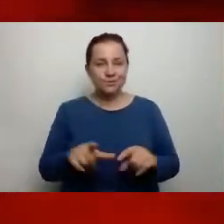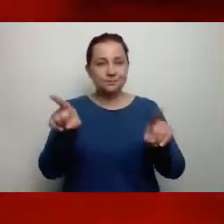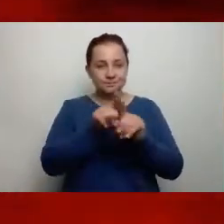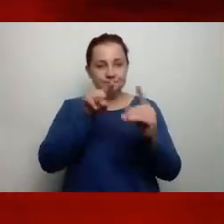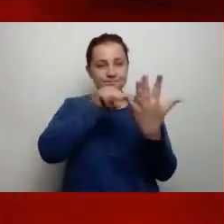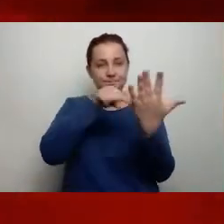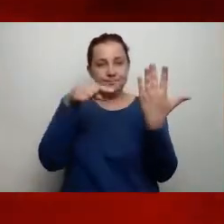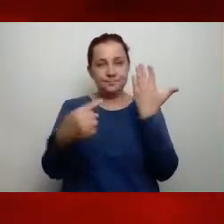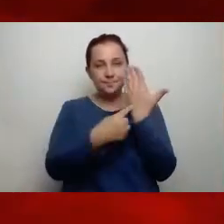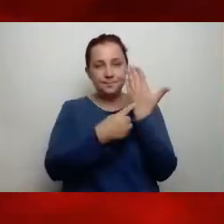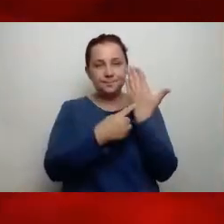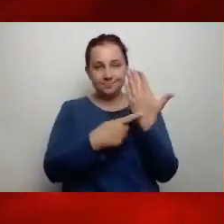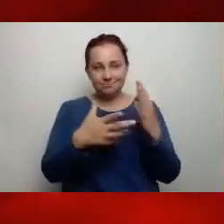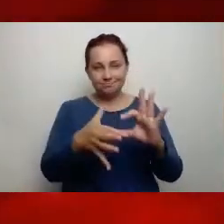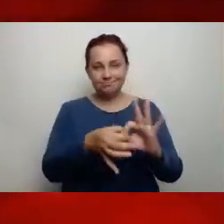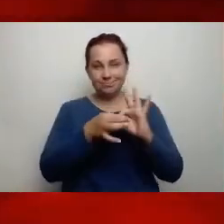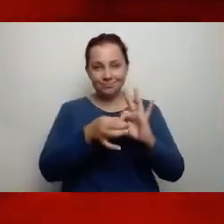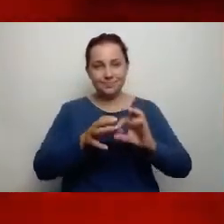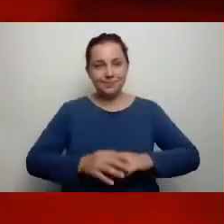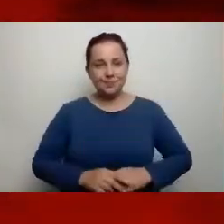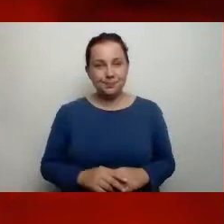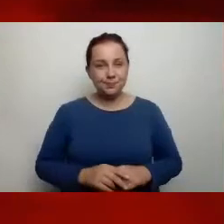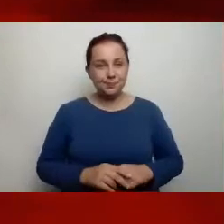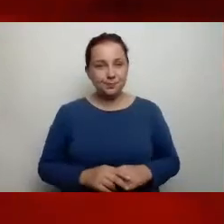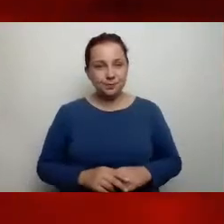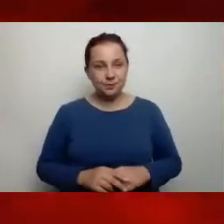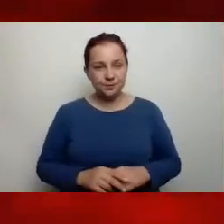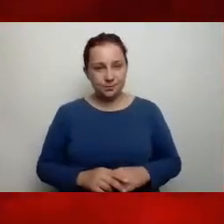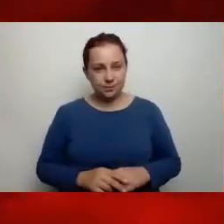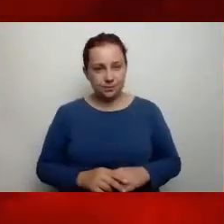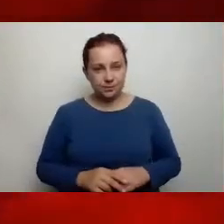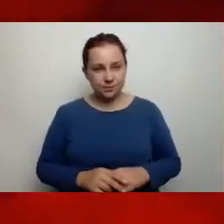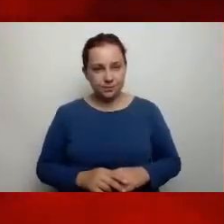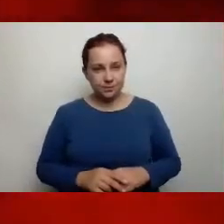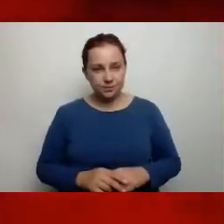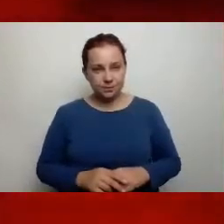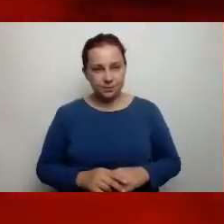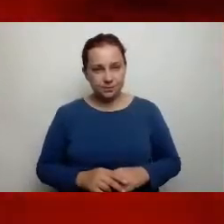metafory. Utworzy autoportret Witkacego